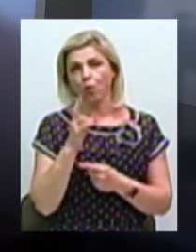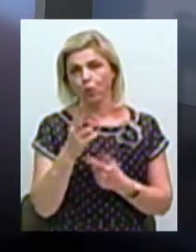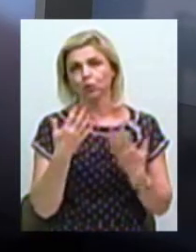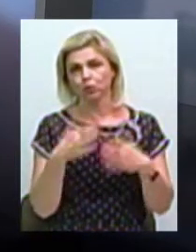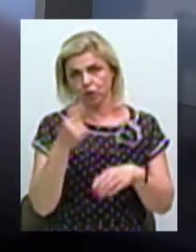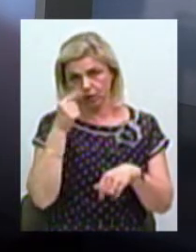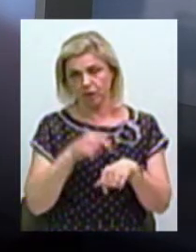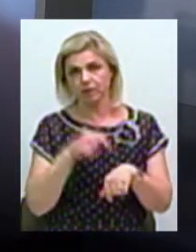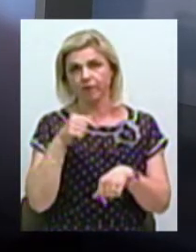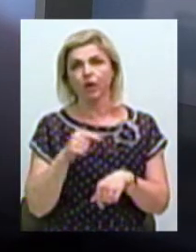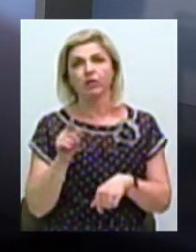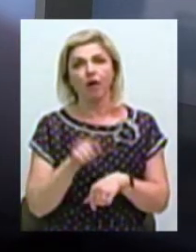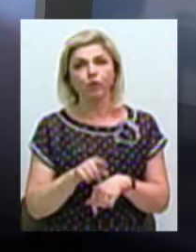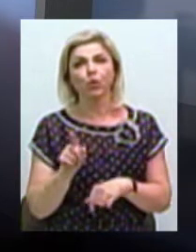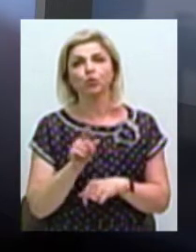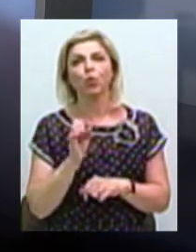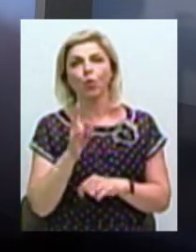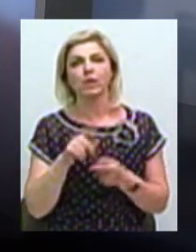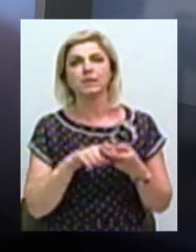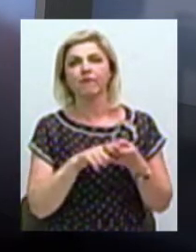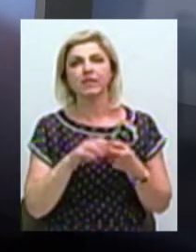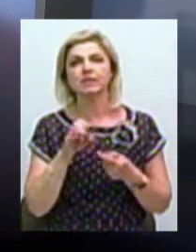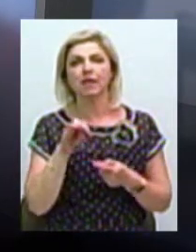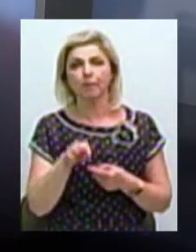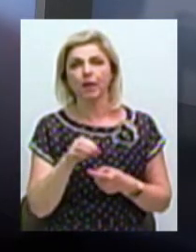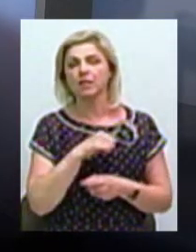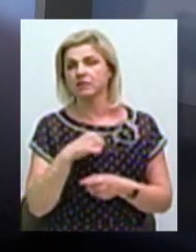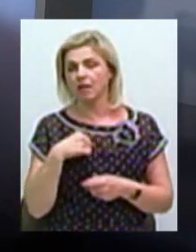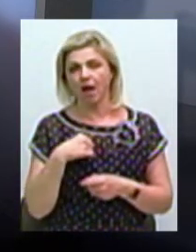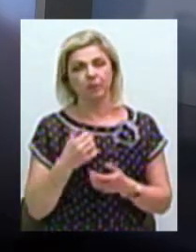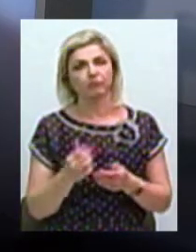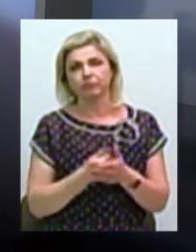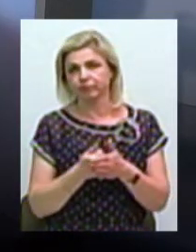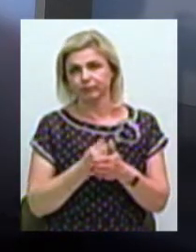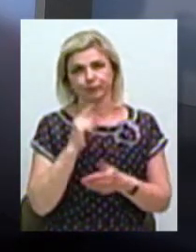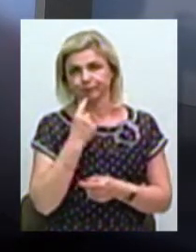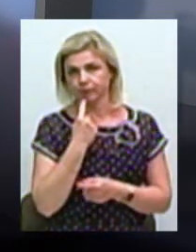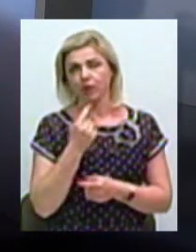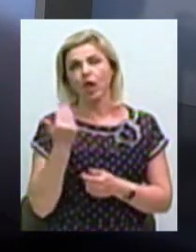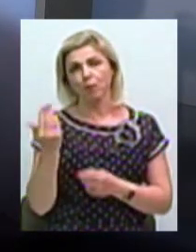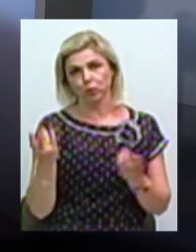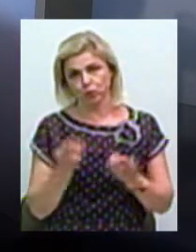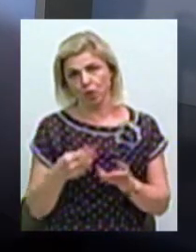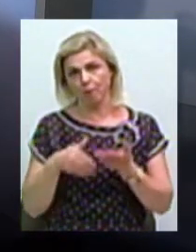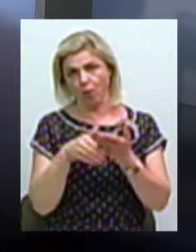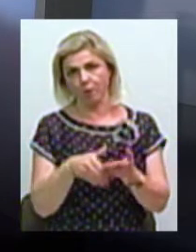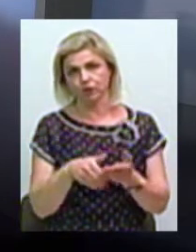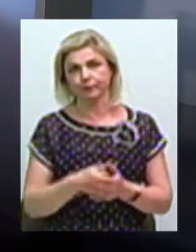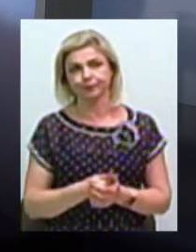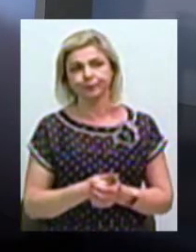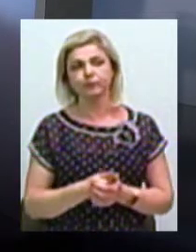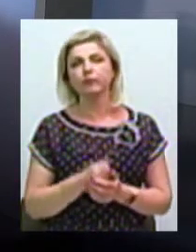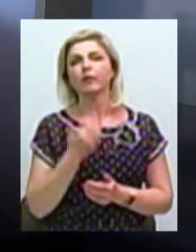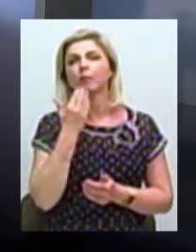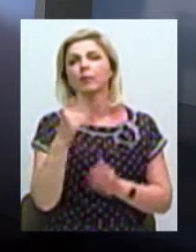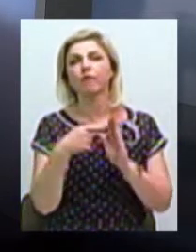пришло осознание того, что вот он зависимый, он сам не справится с этой проблемой, что ему нужна помощь. А как долго он вживал